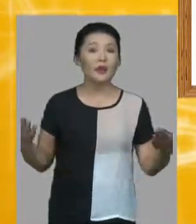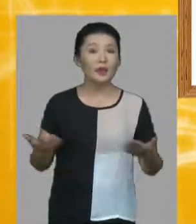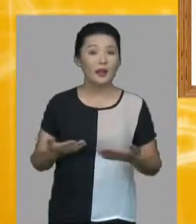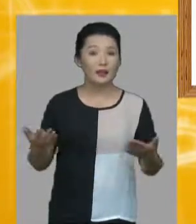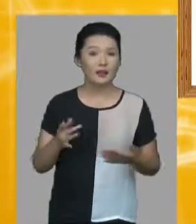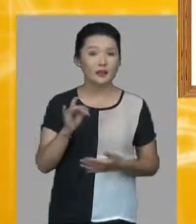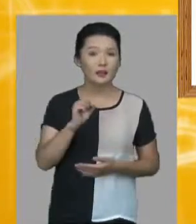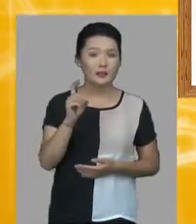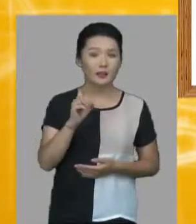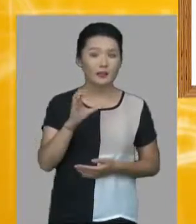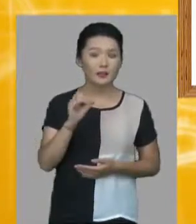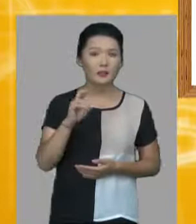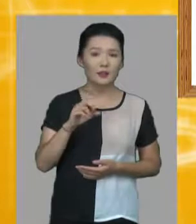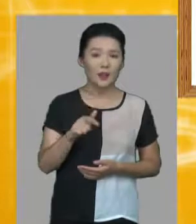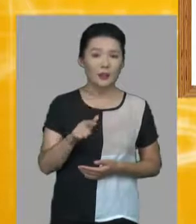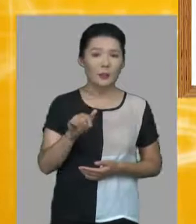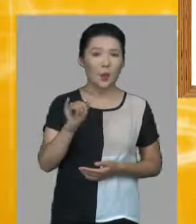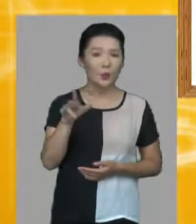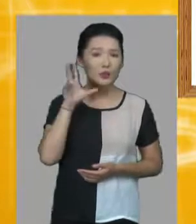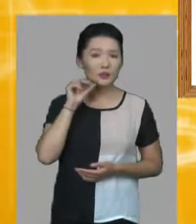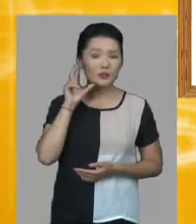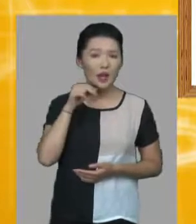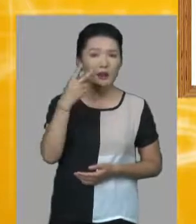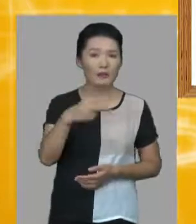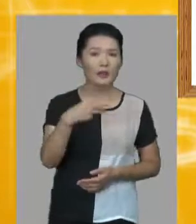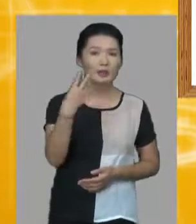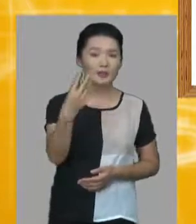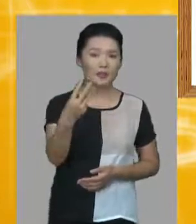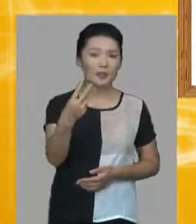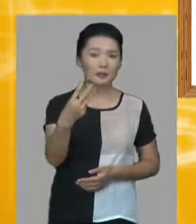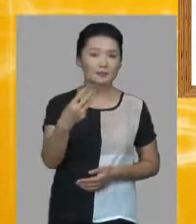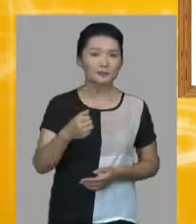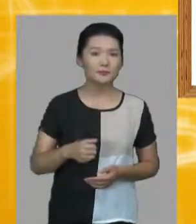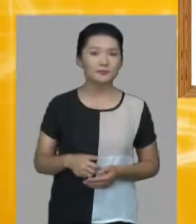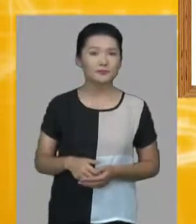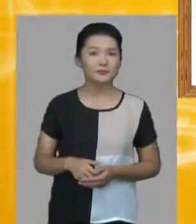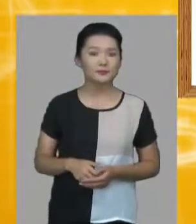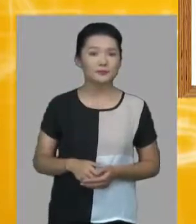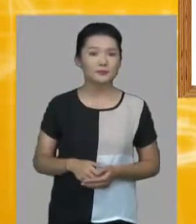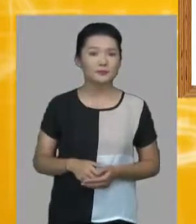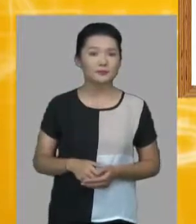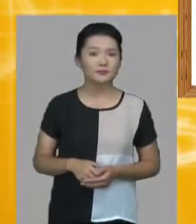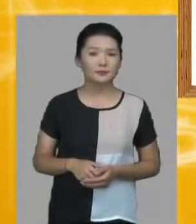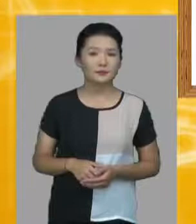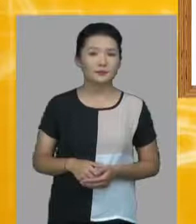Какие разрядные слагаемые у числа 23?